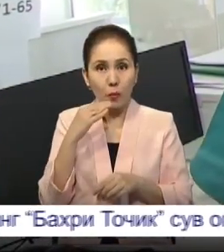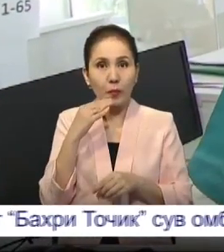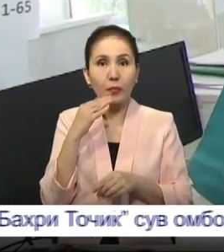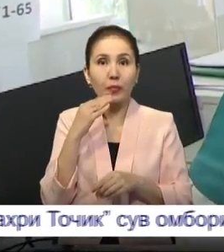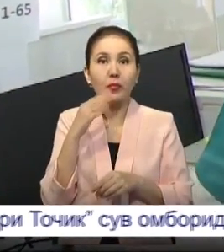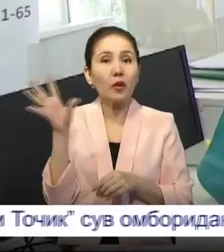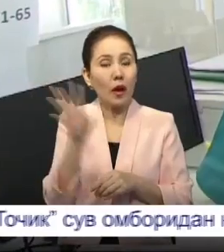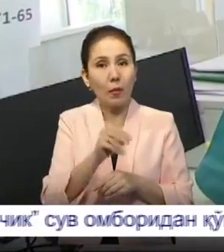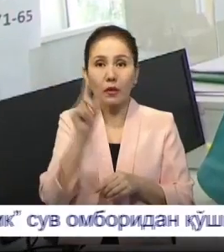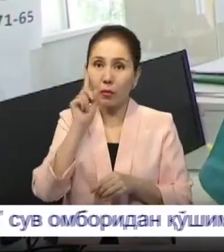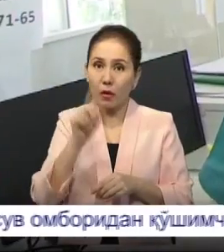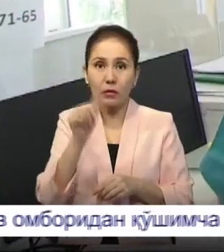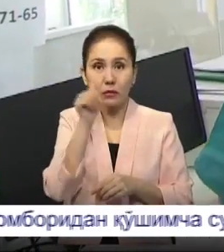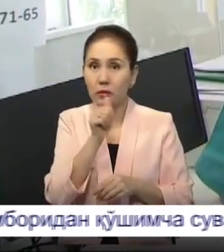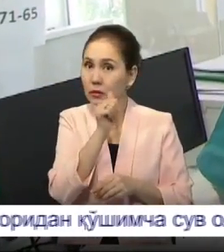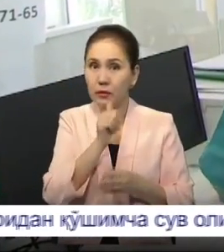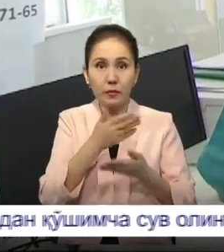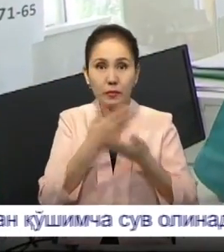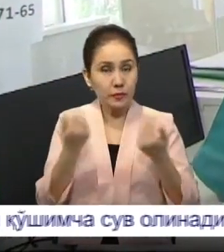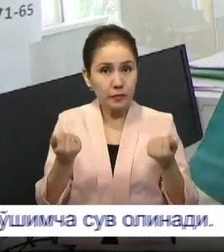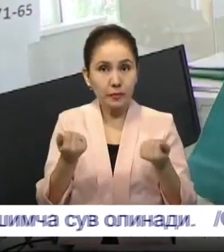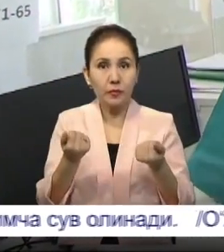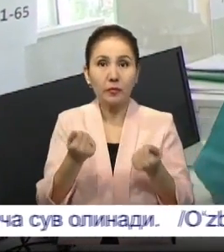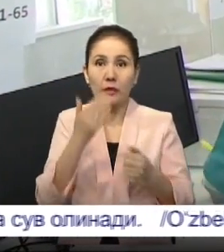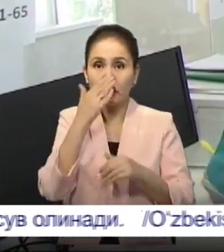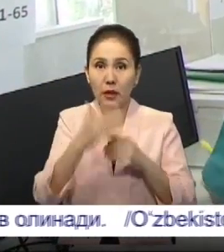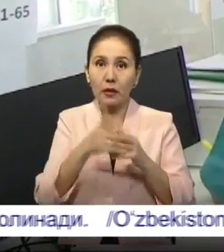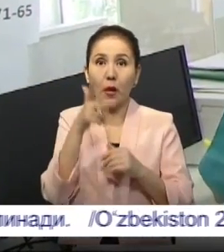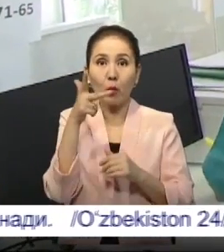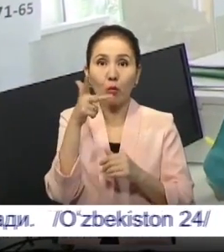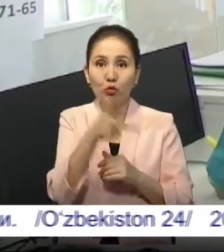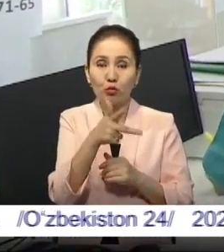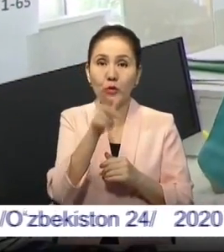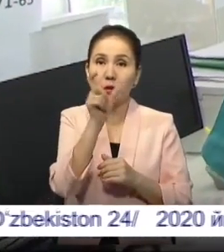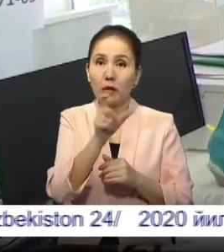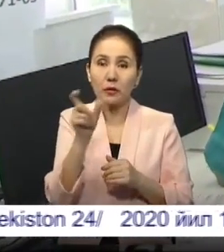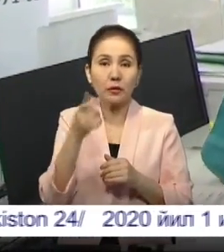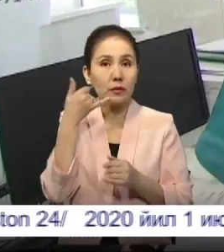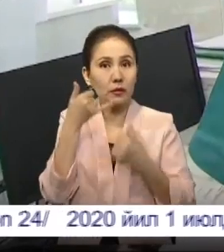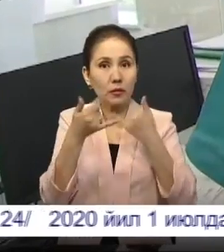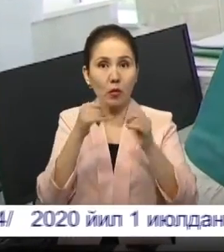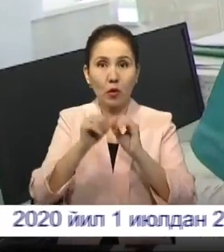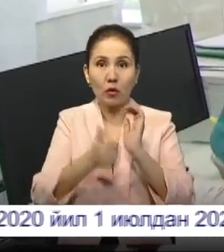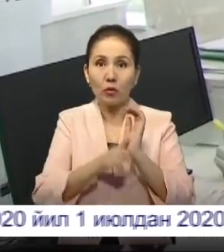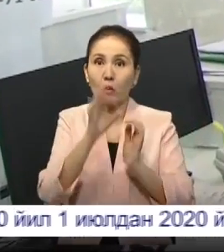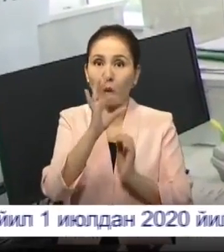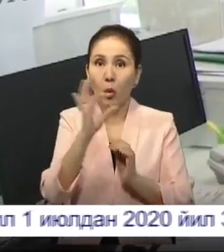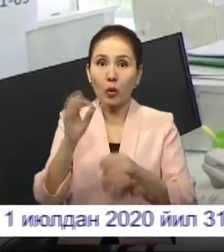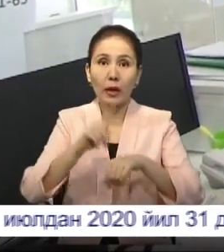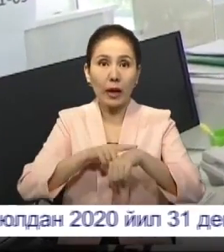hammaga ma'lum, sir bo'lmay qoldi. Salkam 3000 ta chaqiruv qabul qildik shu 16:00 ga qadar.